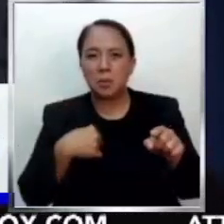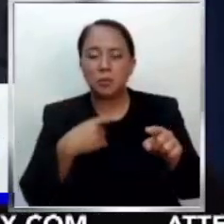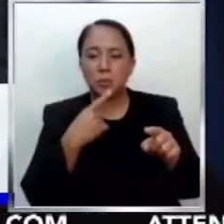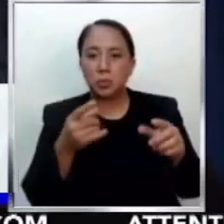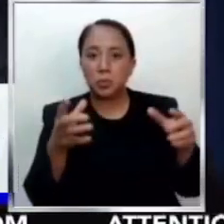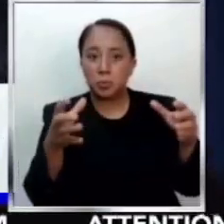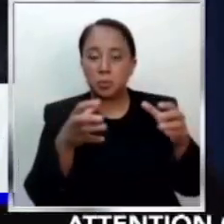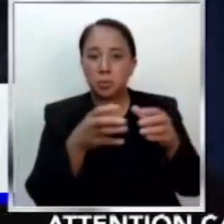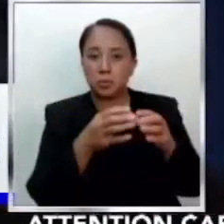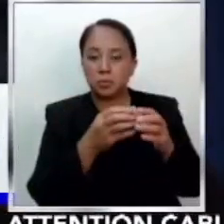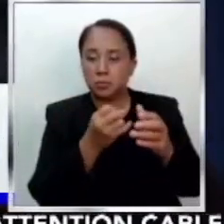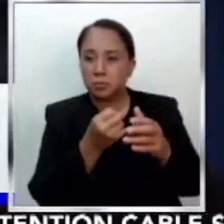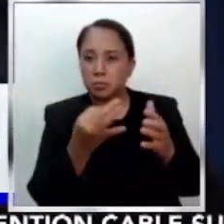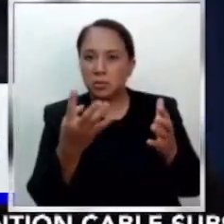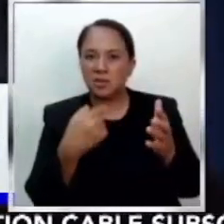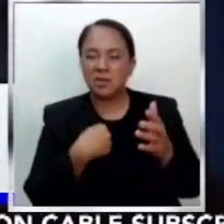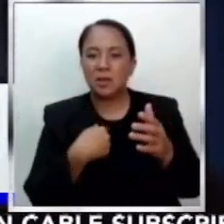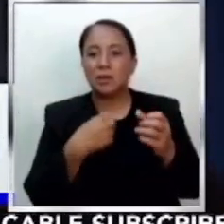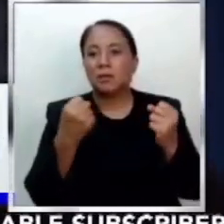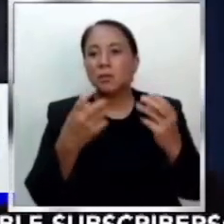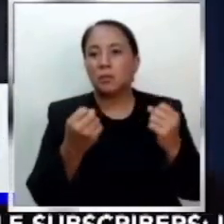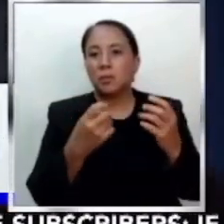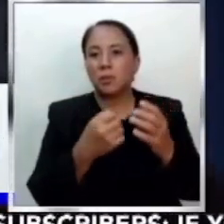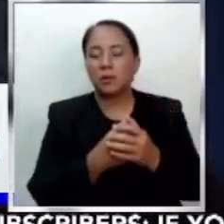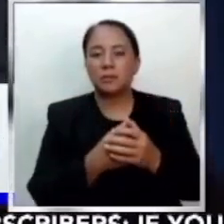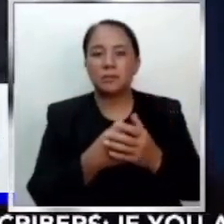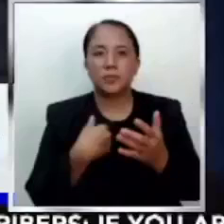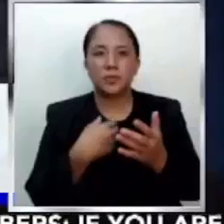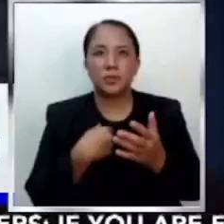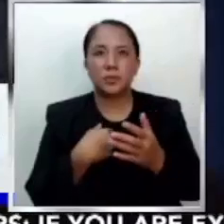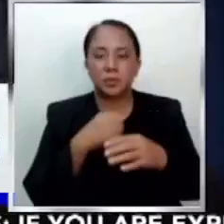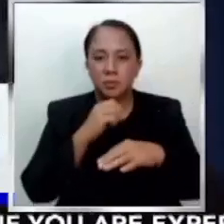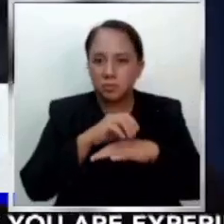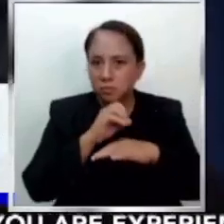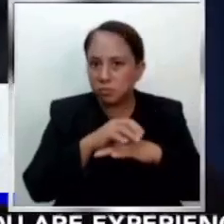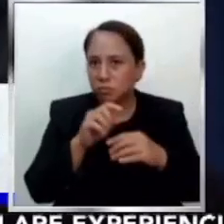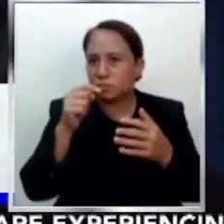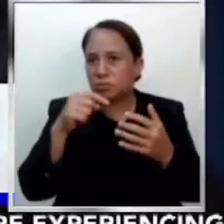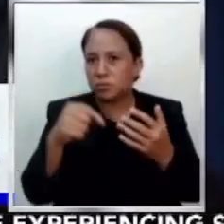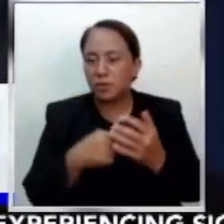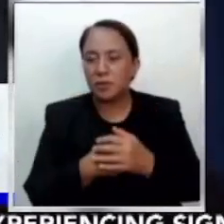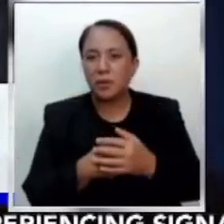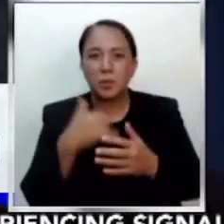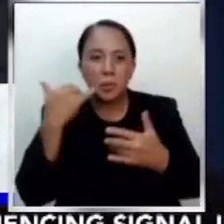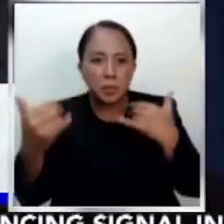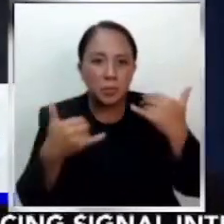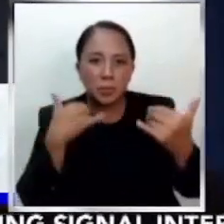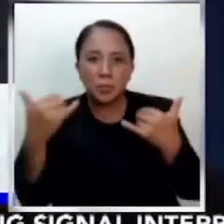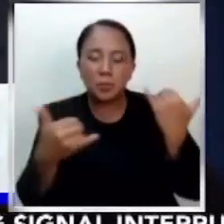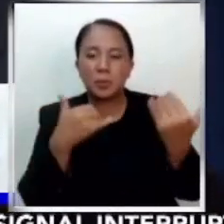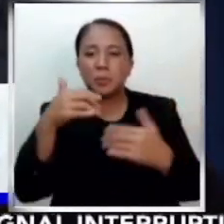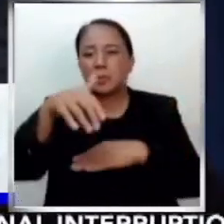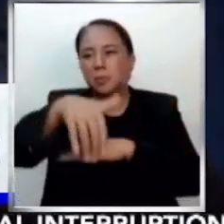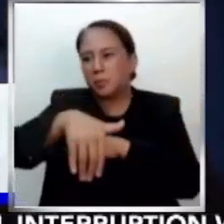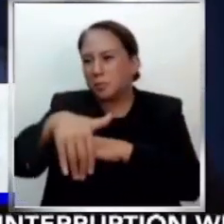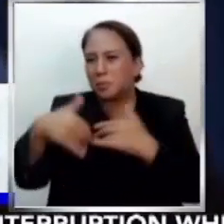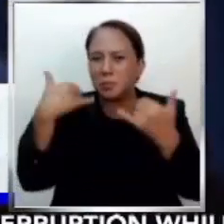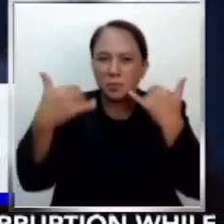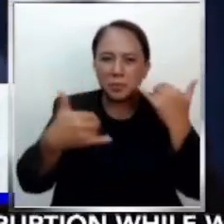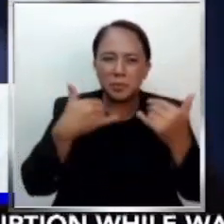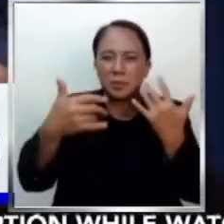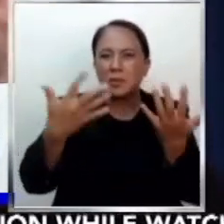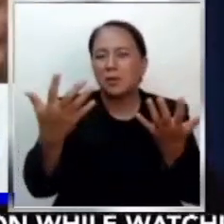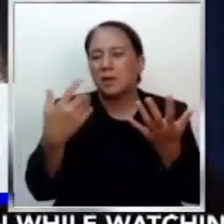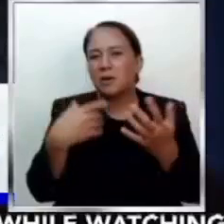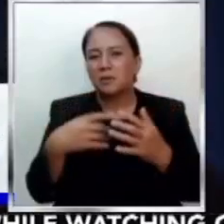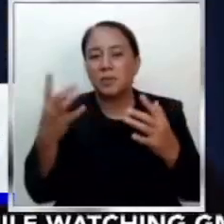grabe yung sniping. Grabe yung sniping, yung poaching, yung tawagan in the midnight hour. So, ang importante